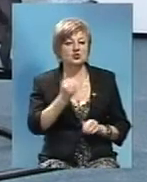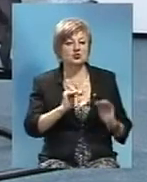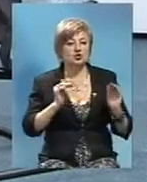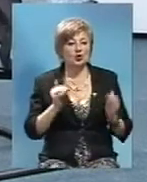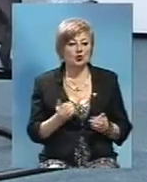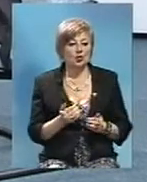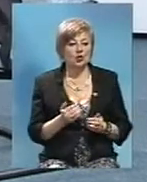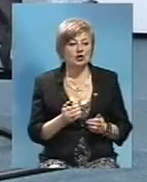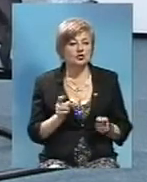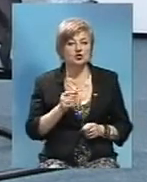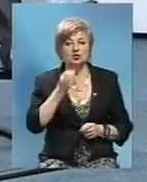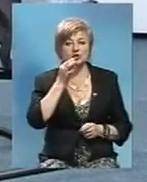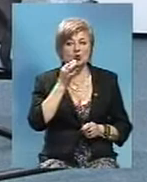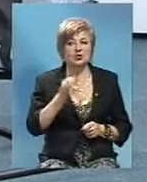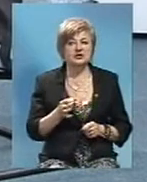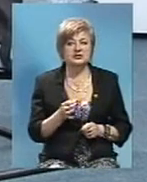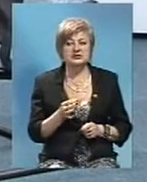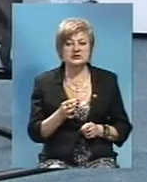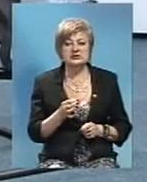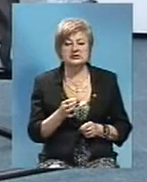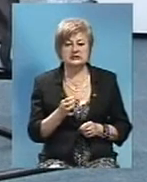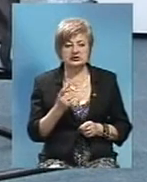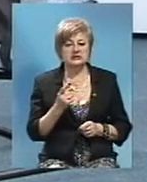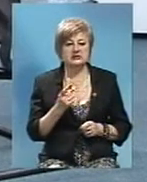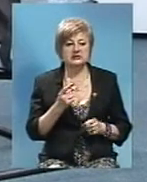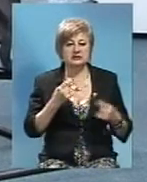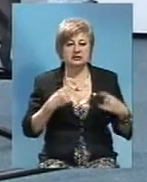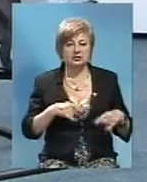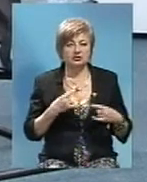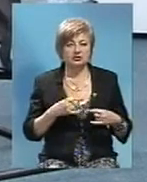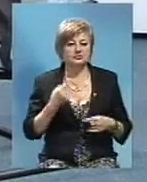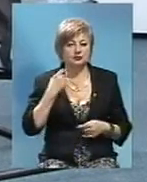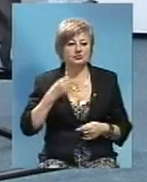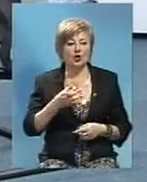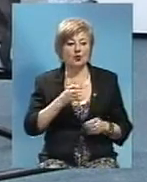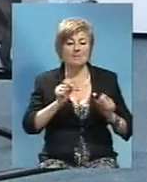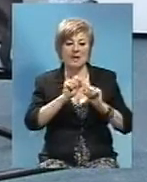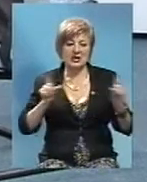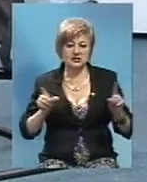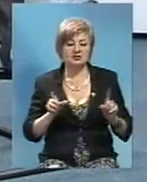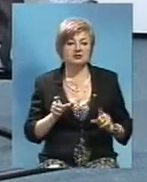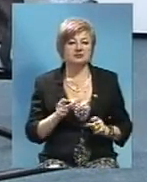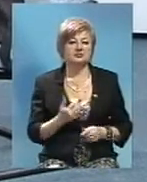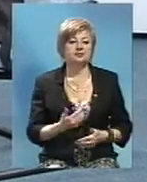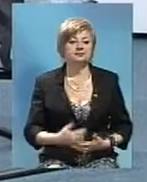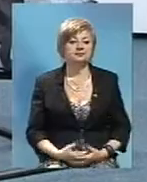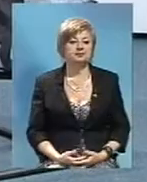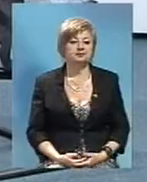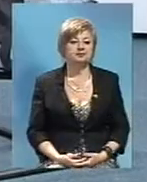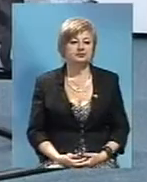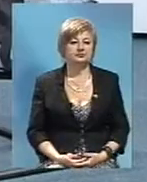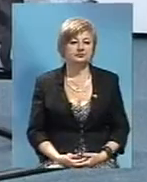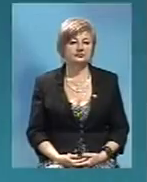коротенько те, що сказав наш сомелье однієї з мереж алкогольних супермаркетів, і будемо завершувати розмову. Увага на